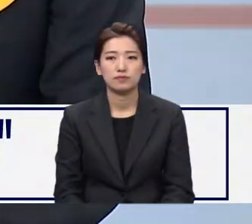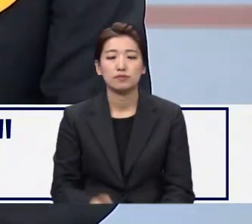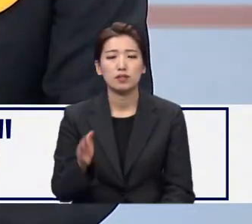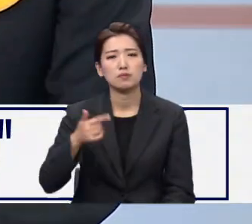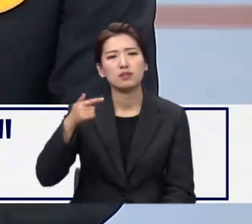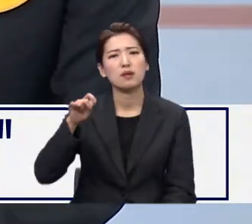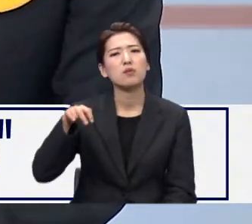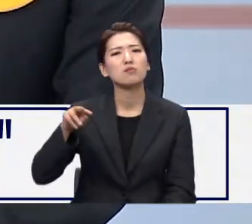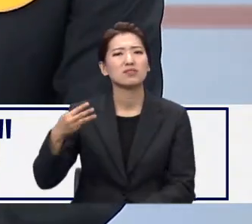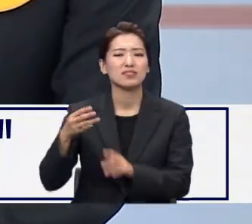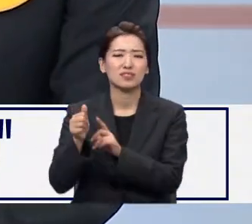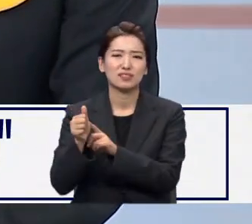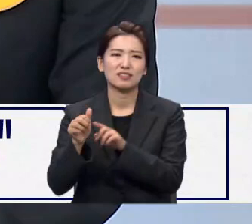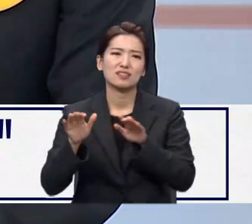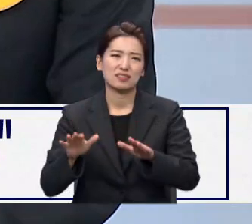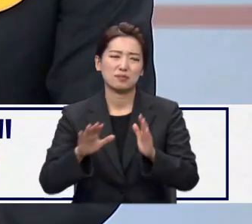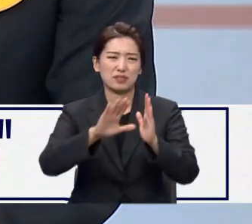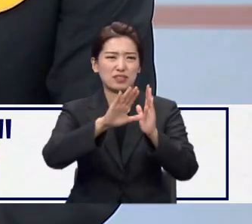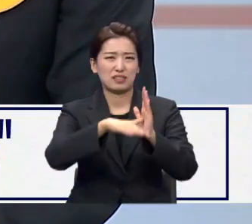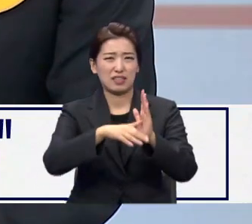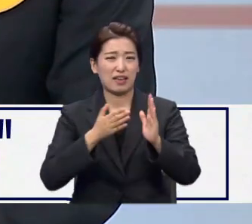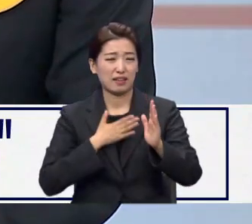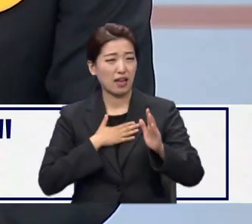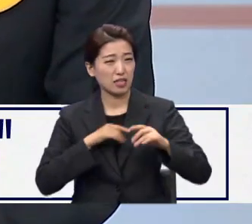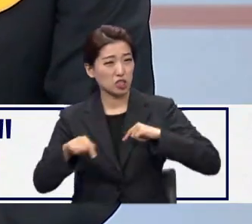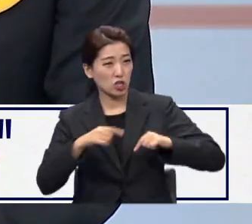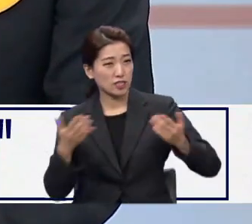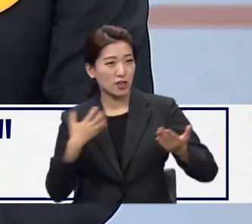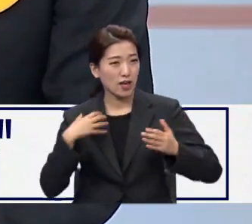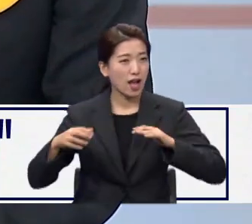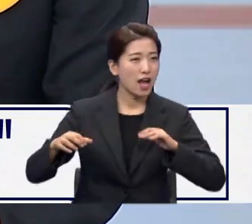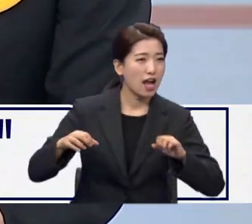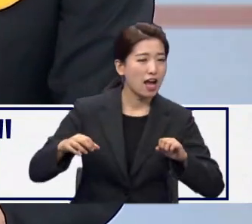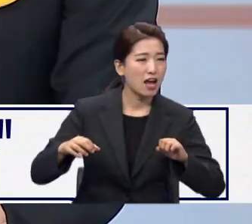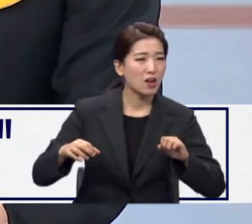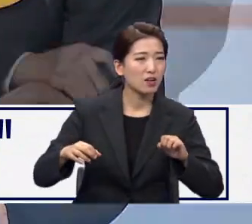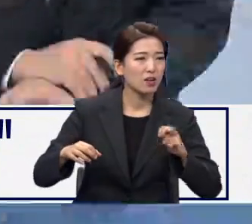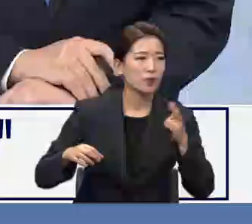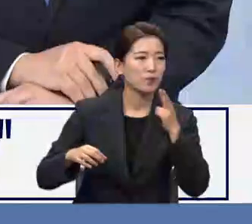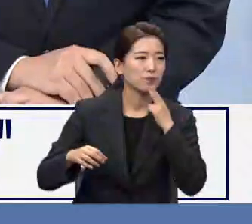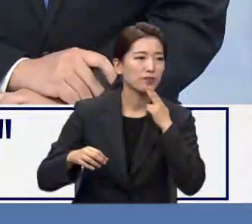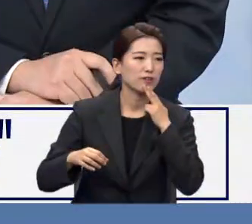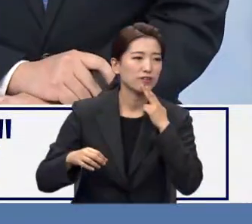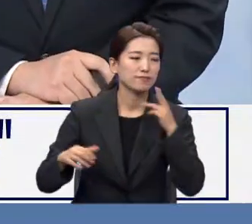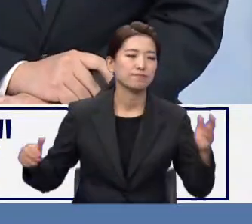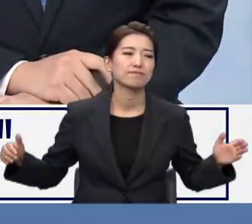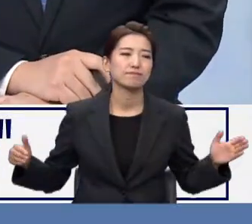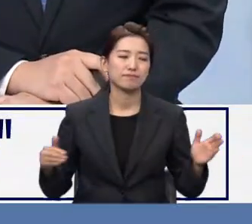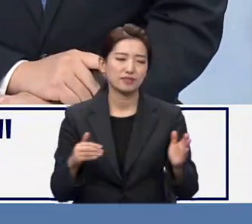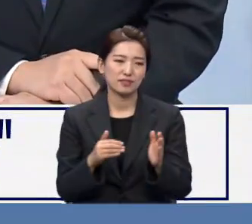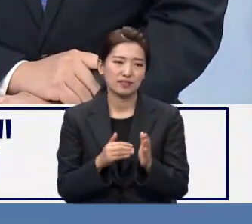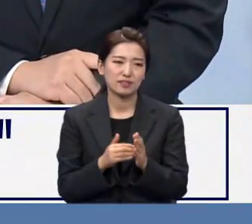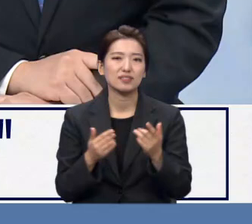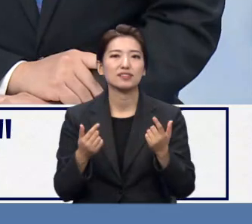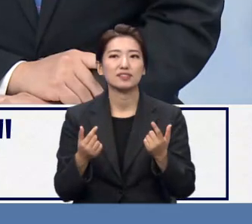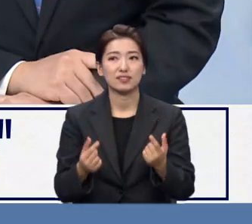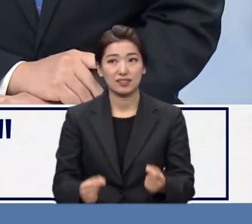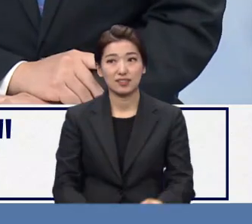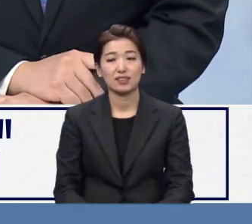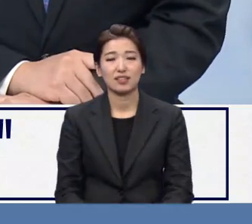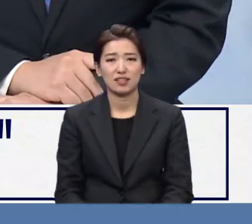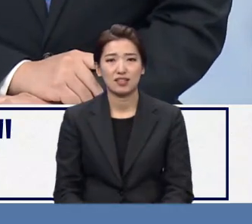밝혔듯이 이미 시대적인 사명은 이미 종료되었 않나 싶습니다 소파라고 하셨지만 그 기간은 굉장히